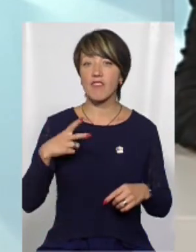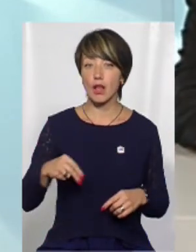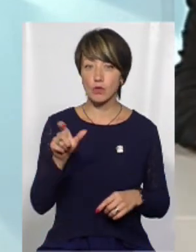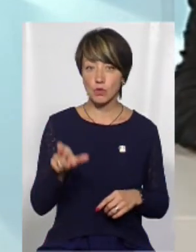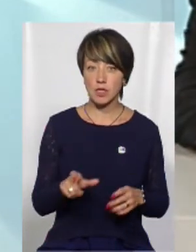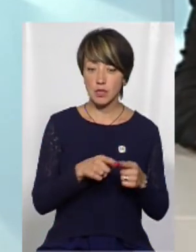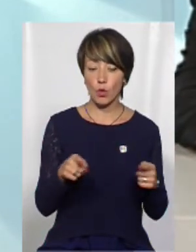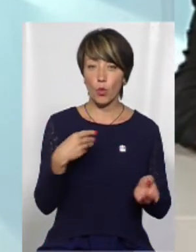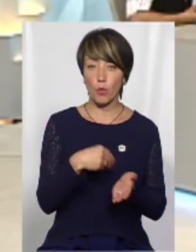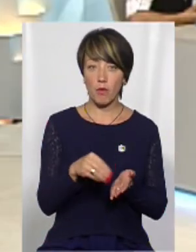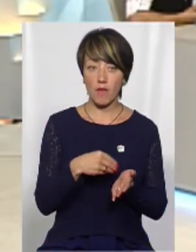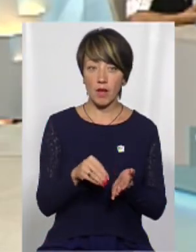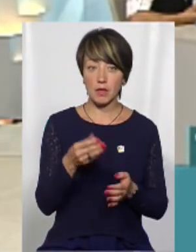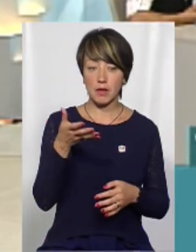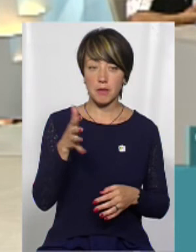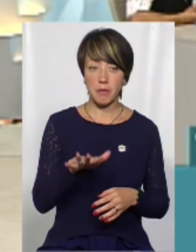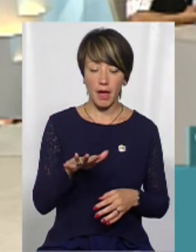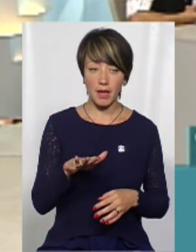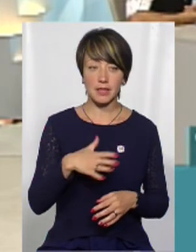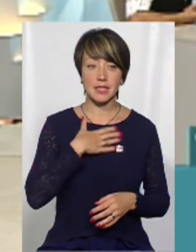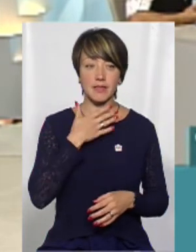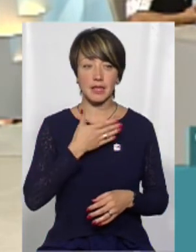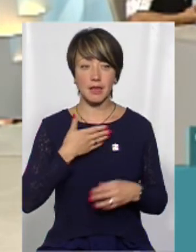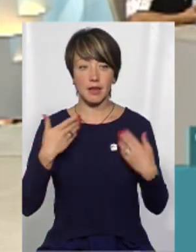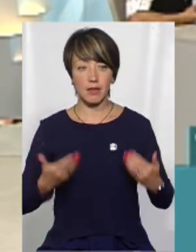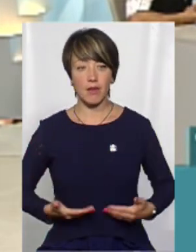буде за сезон купувати 5 светерів, а